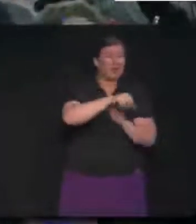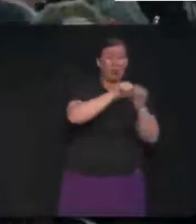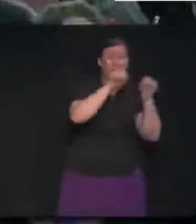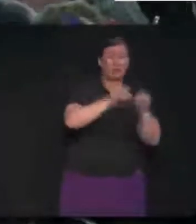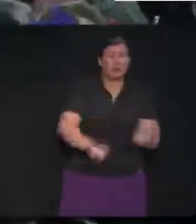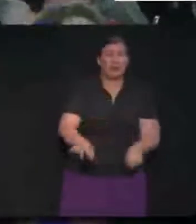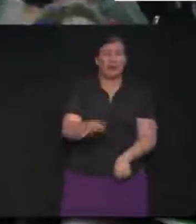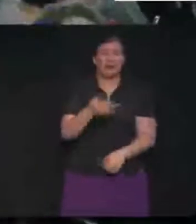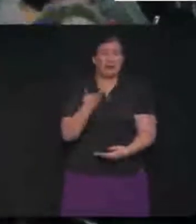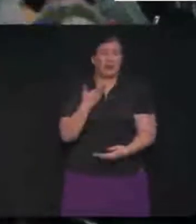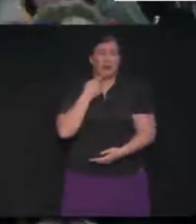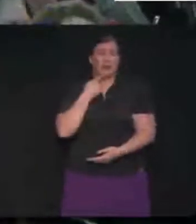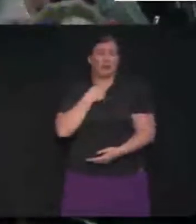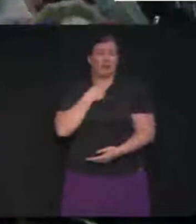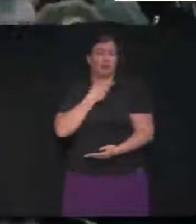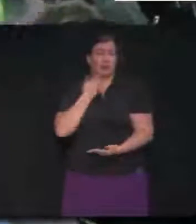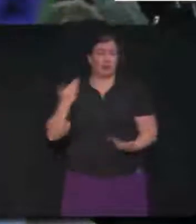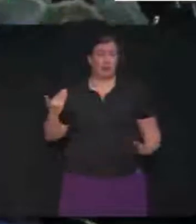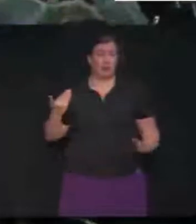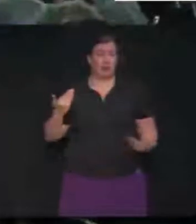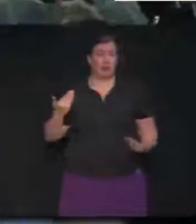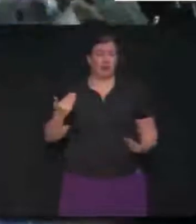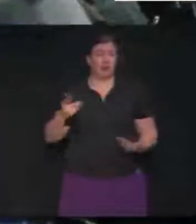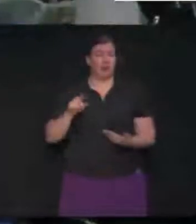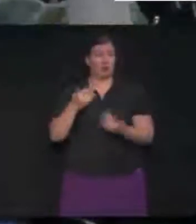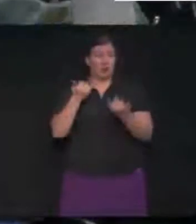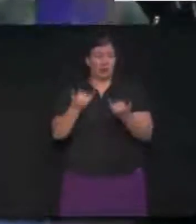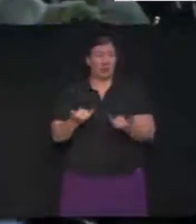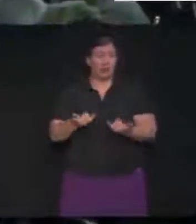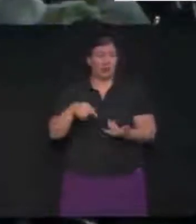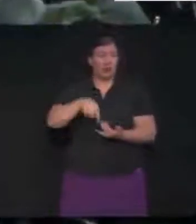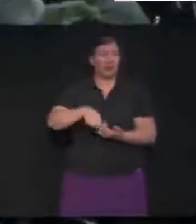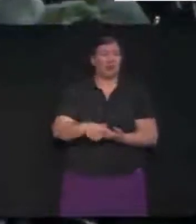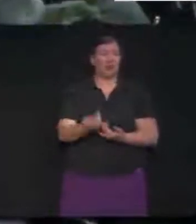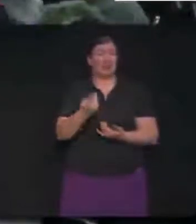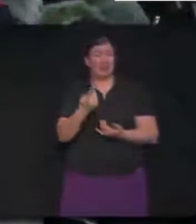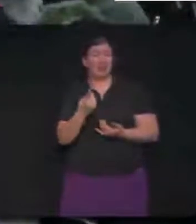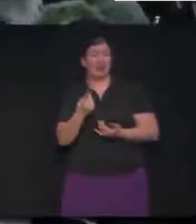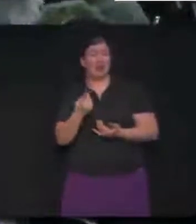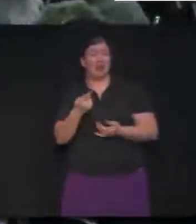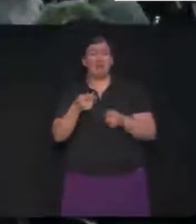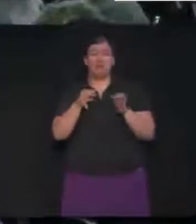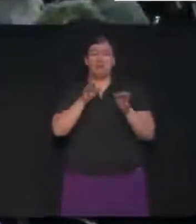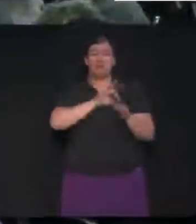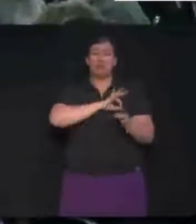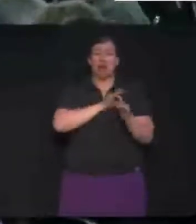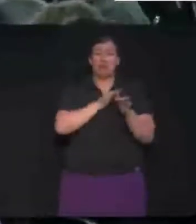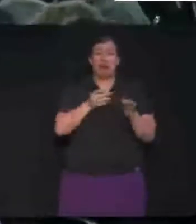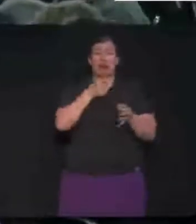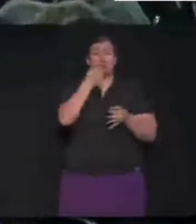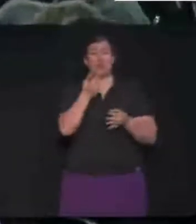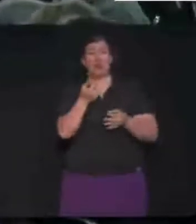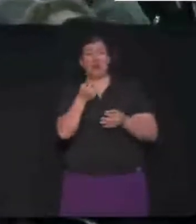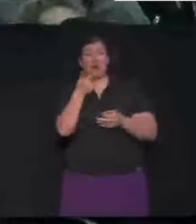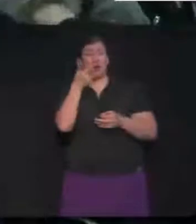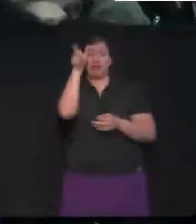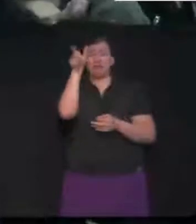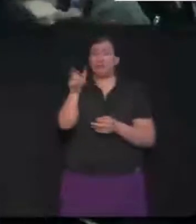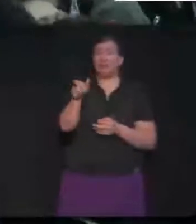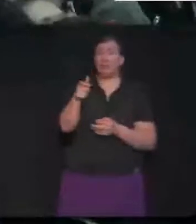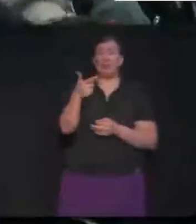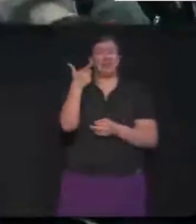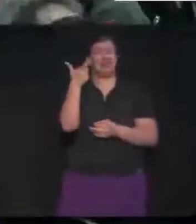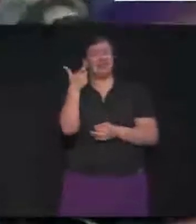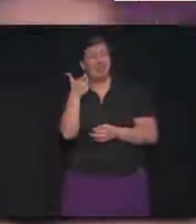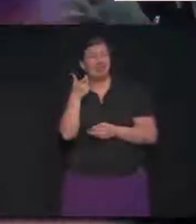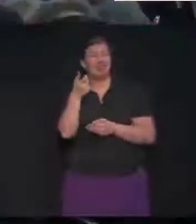genauso wie wenn wir hier auf ein Partei Tag Leute hätten die 20 Stimmkarten an der Latte hochhalten können das würde jeden demotivieren und genauso ist es